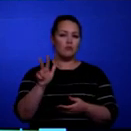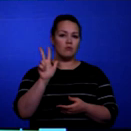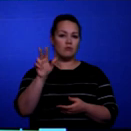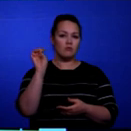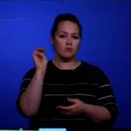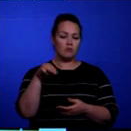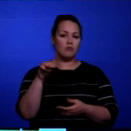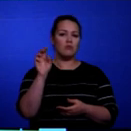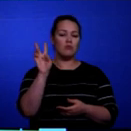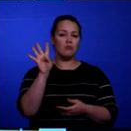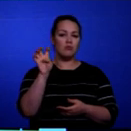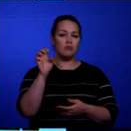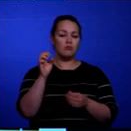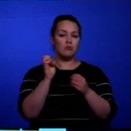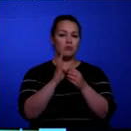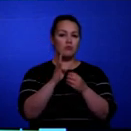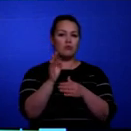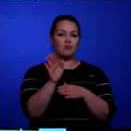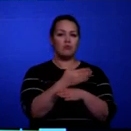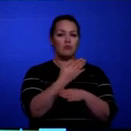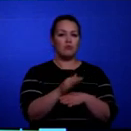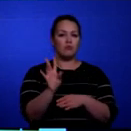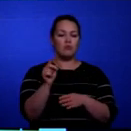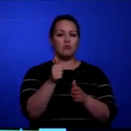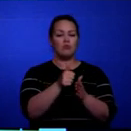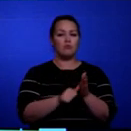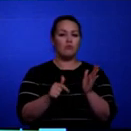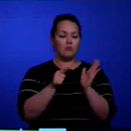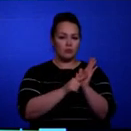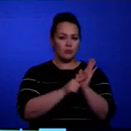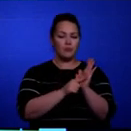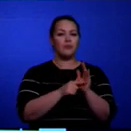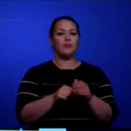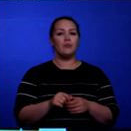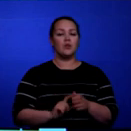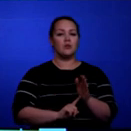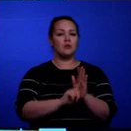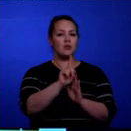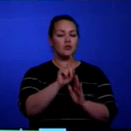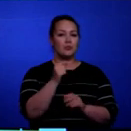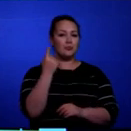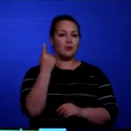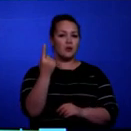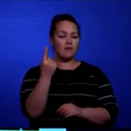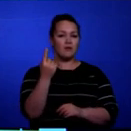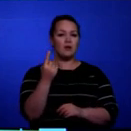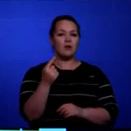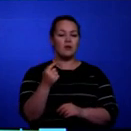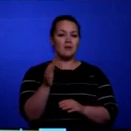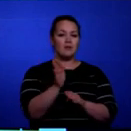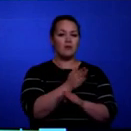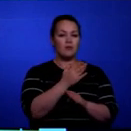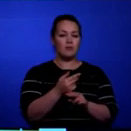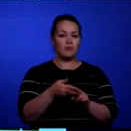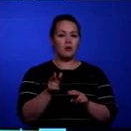3414 разделить на 67 сначала определяю первые неполное делимое